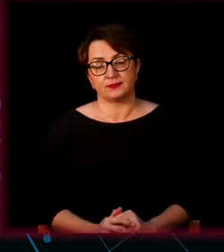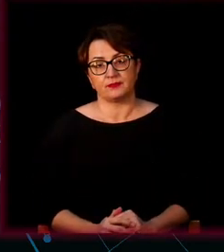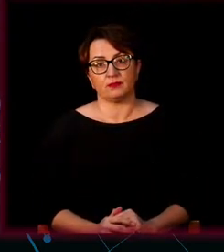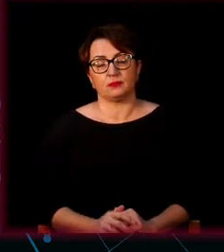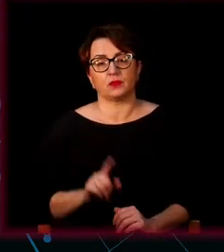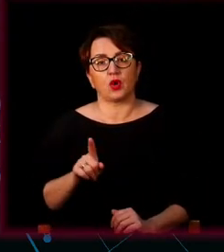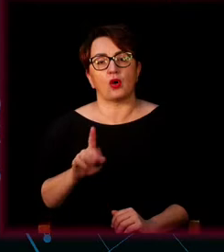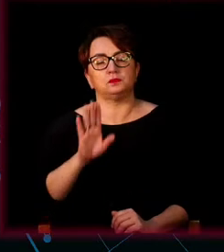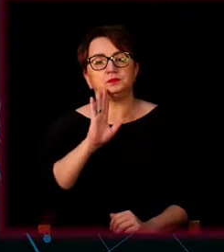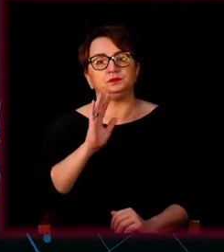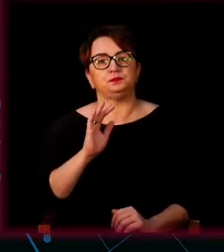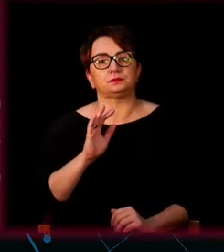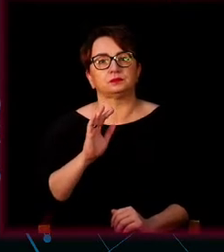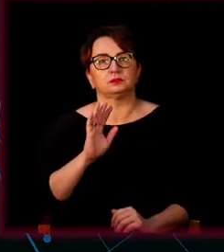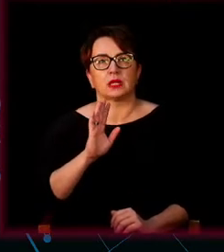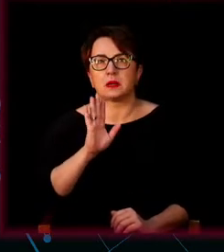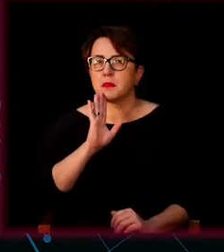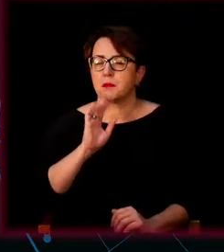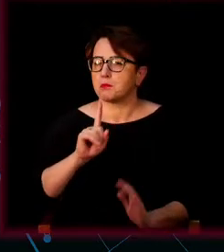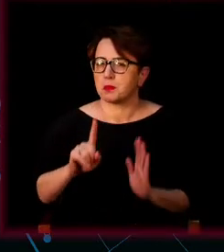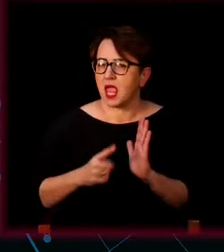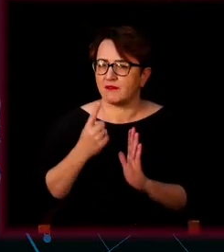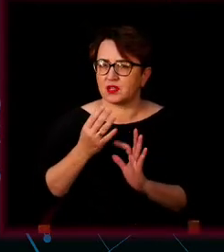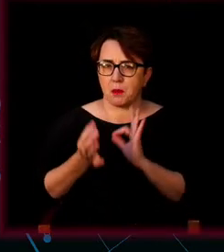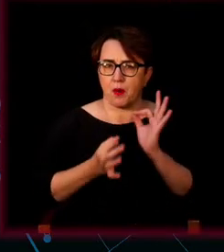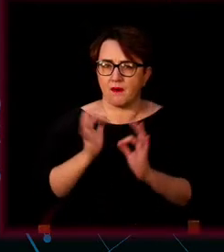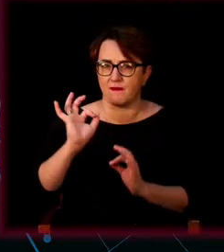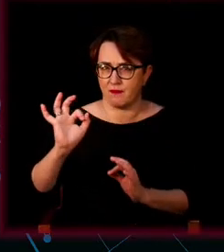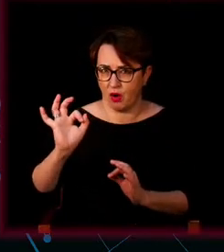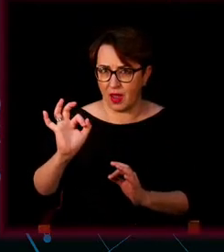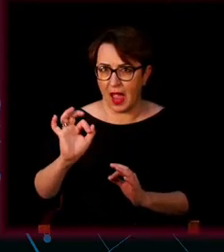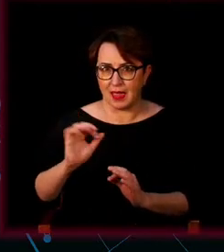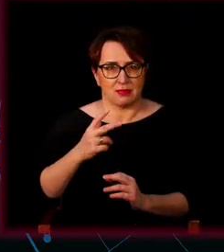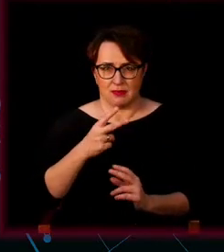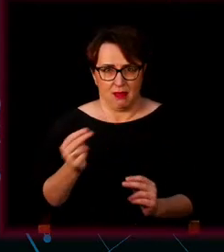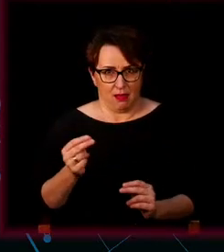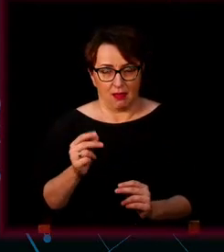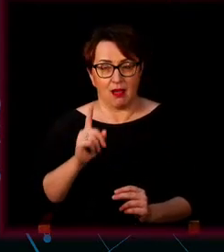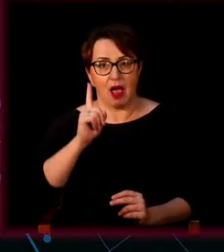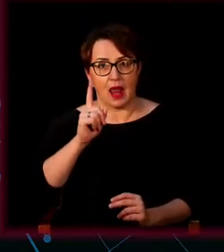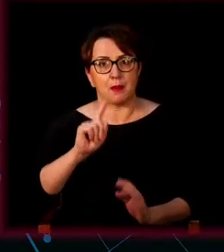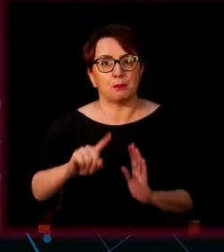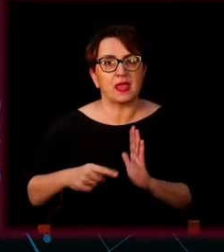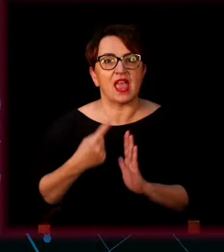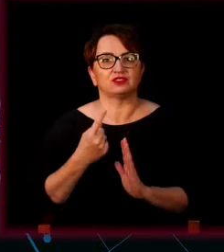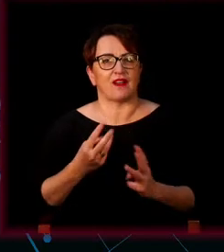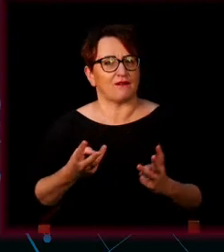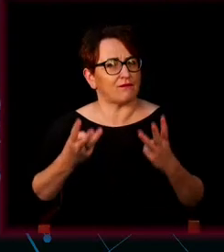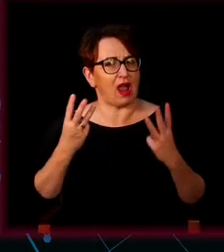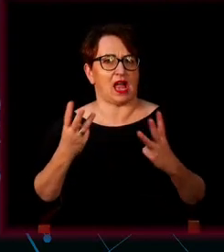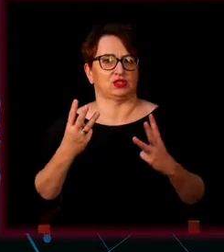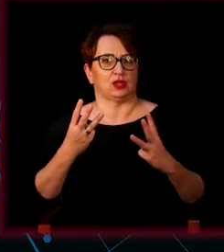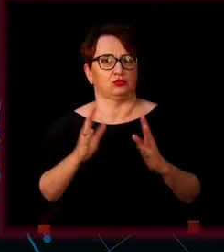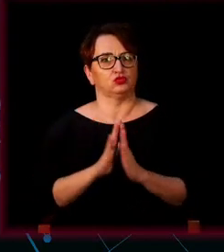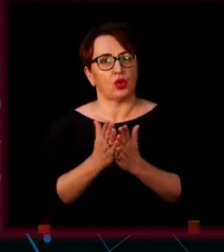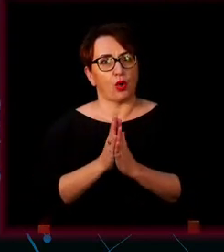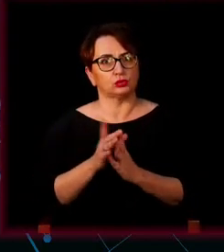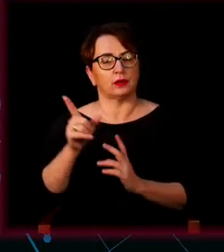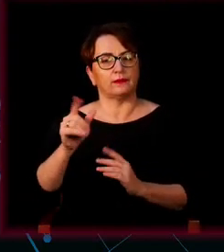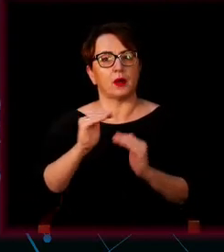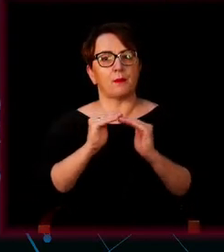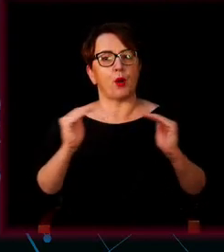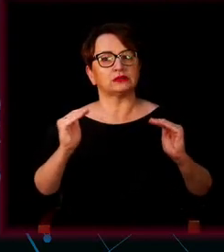Była jedną z, nie była pierwszą powieścią Ursuli Le Guin, ale była jedną z takich kluczowych pozycji, które ugruntowały